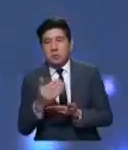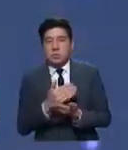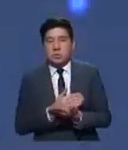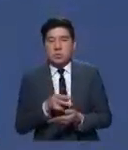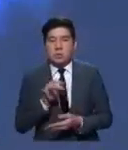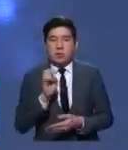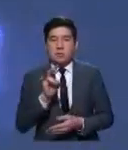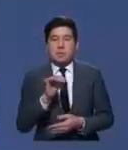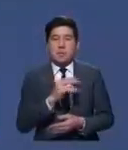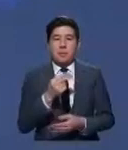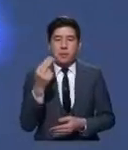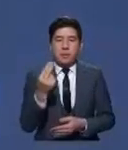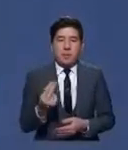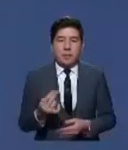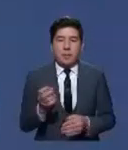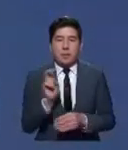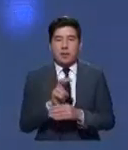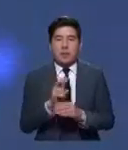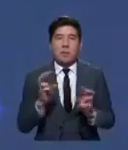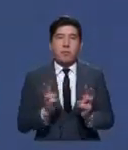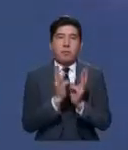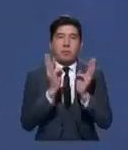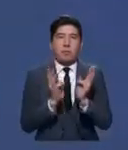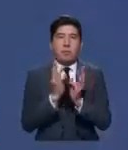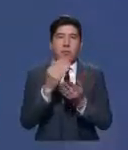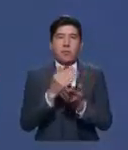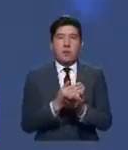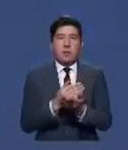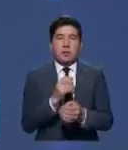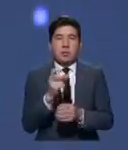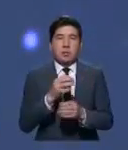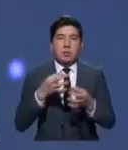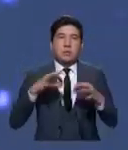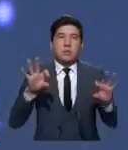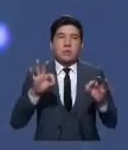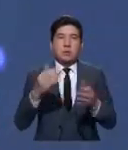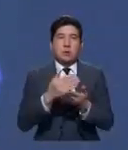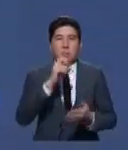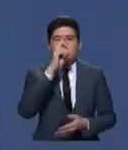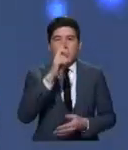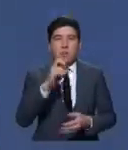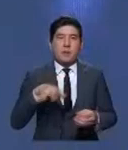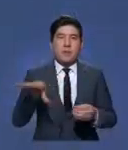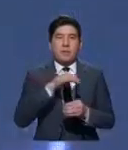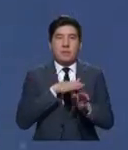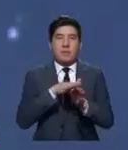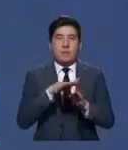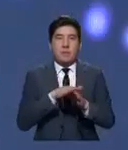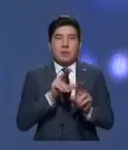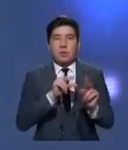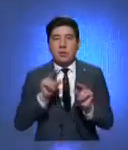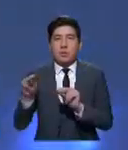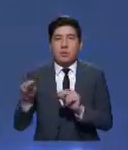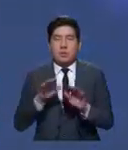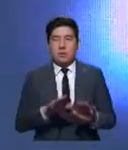прекрасного города Астаны, в том числе Байтерек, ставший символом независимости. Государство делает все возможное, чтобы у вас было счастливое